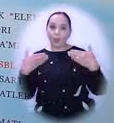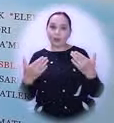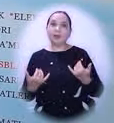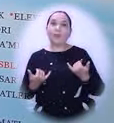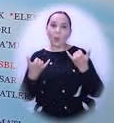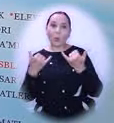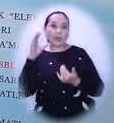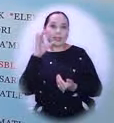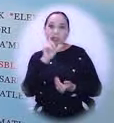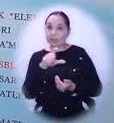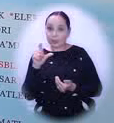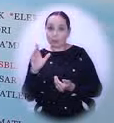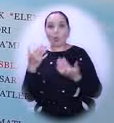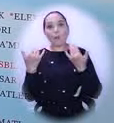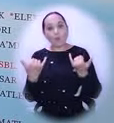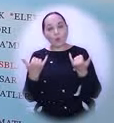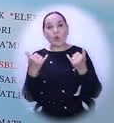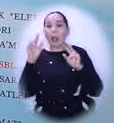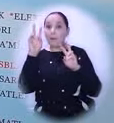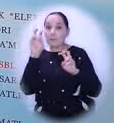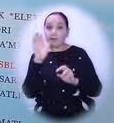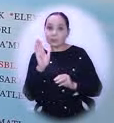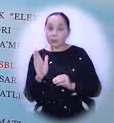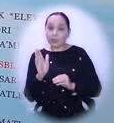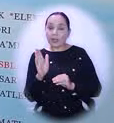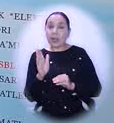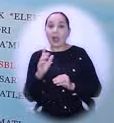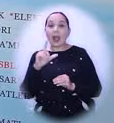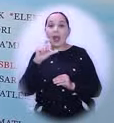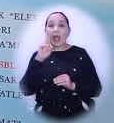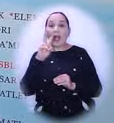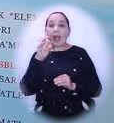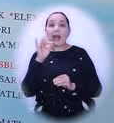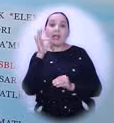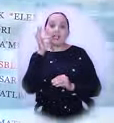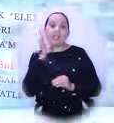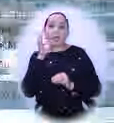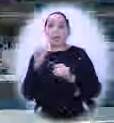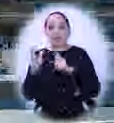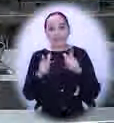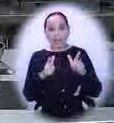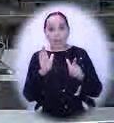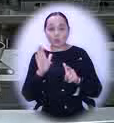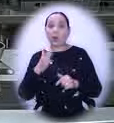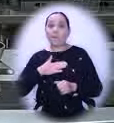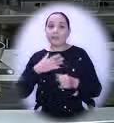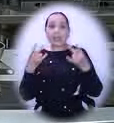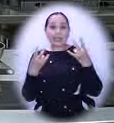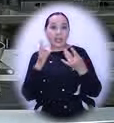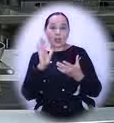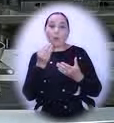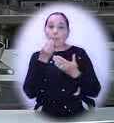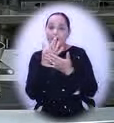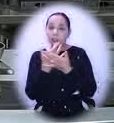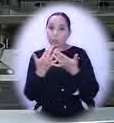Assalomu alaykum hurmatli tinglovchilar. Bugungi mavzuyimiz ekler shirinligini tayyorlash. Bizga kerak